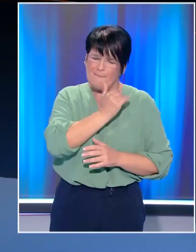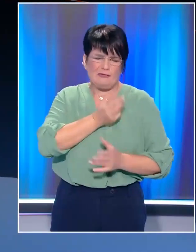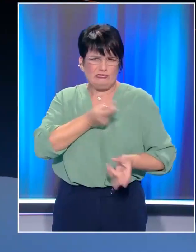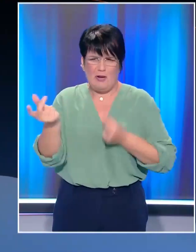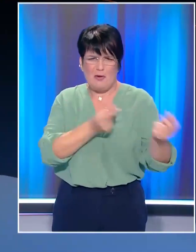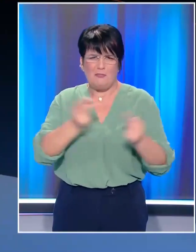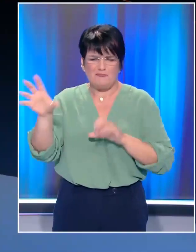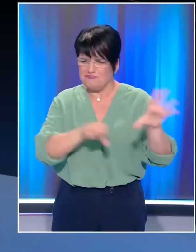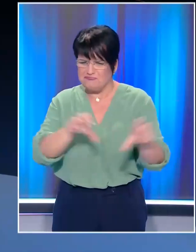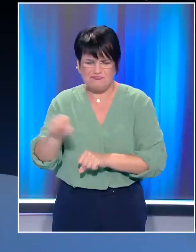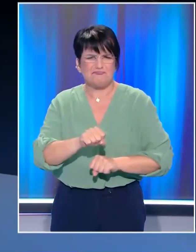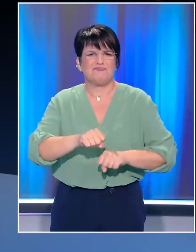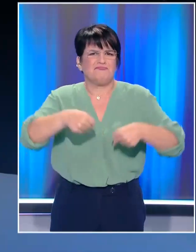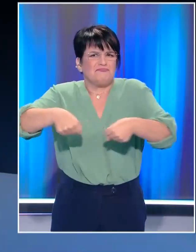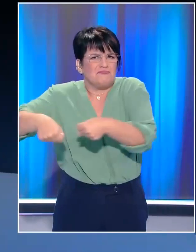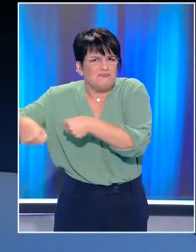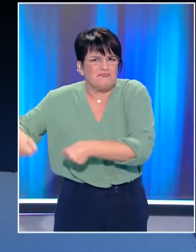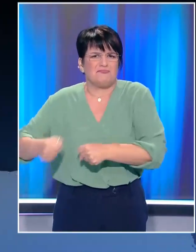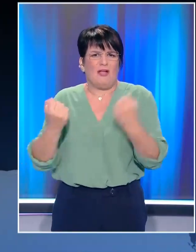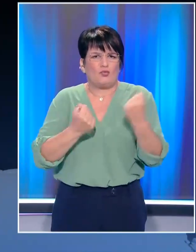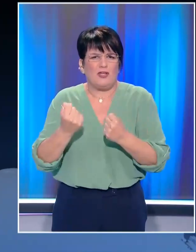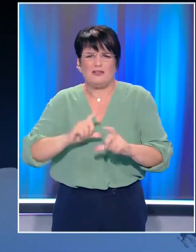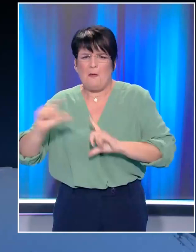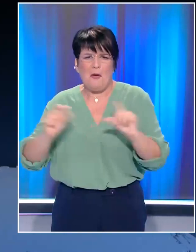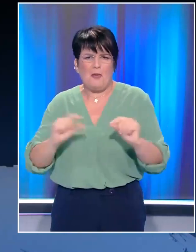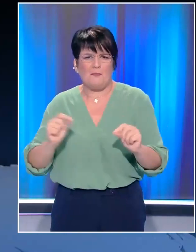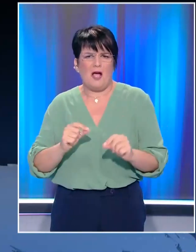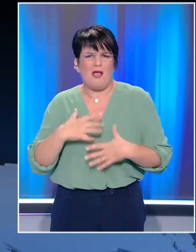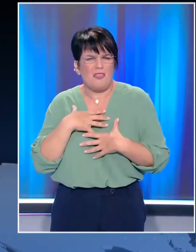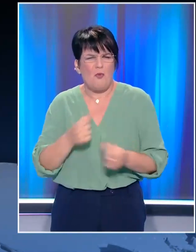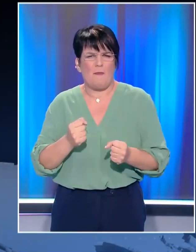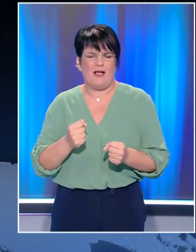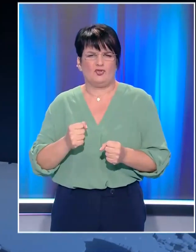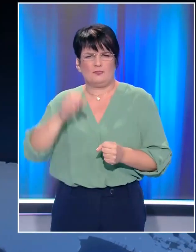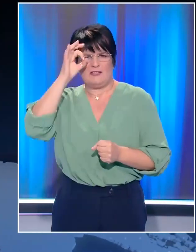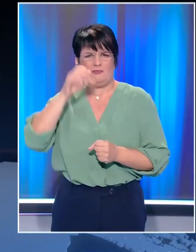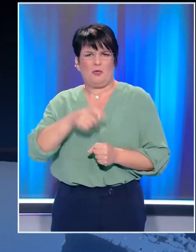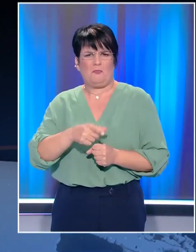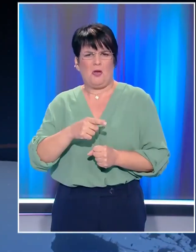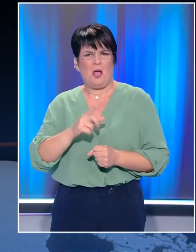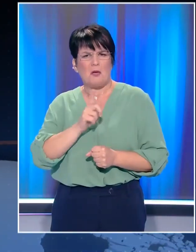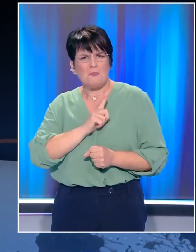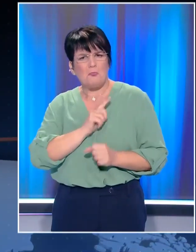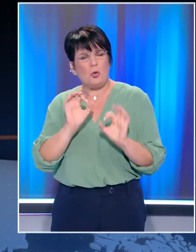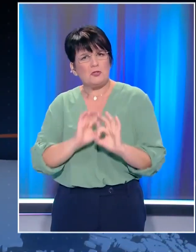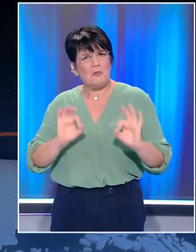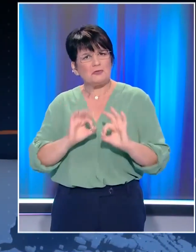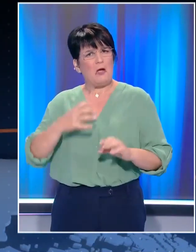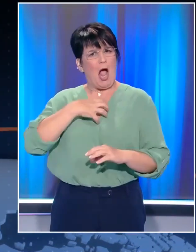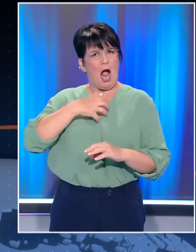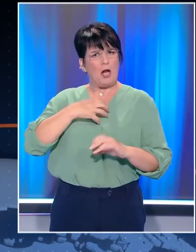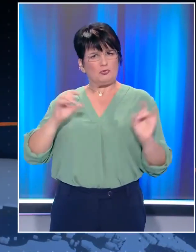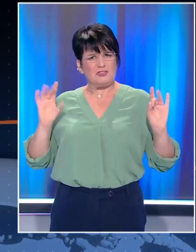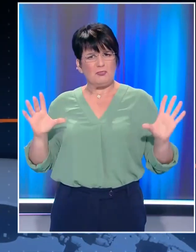Παίρνουν μαζί τους ελάχιστα από τα υπάρχοντά τους. I am angry with the authorities. We could have done this without so much stress,